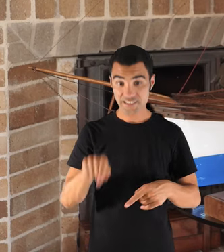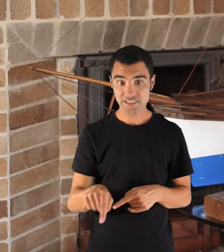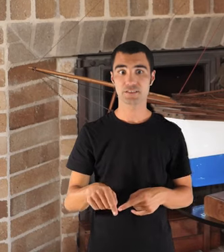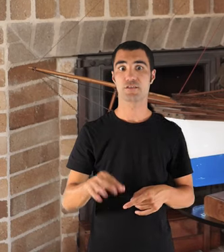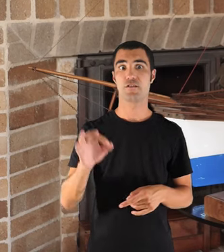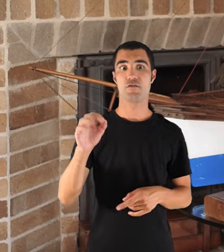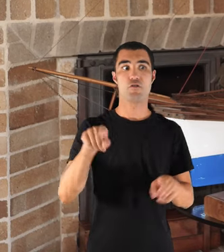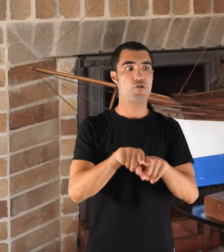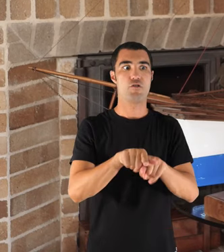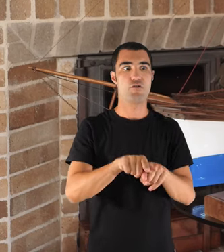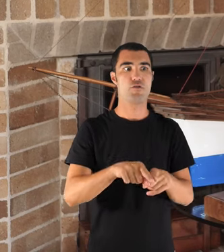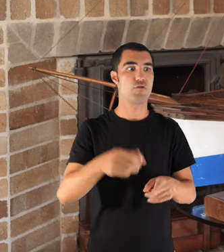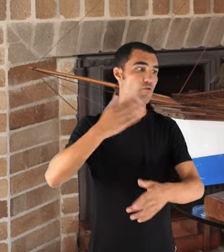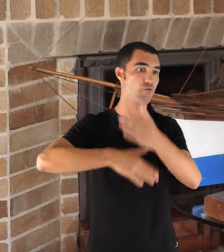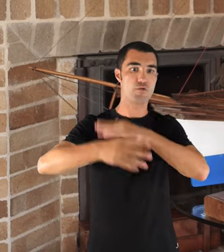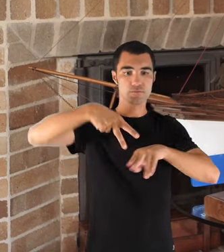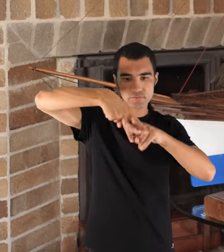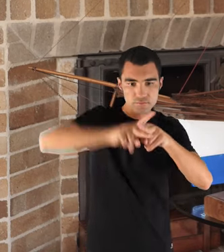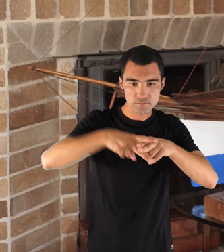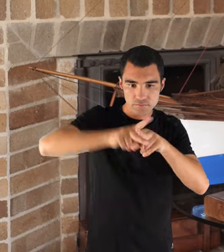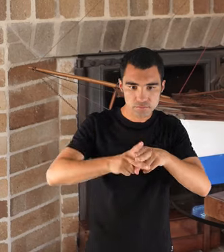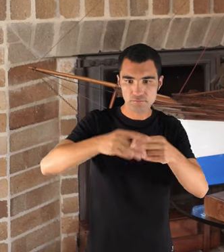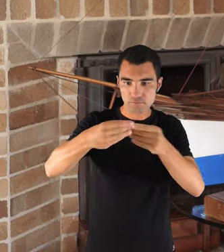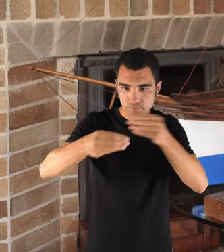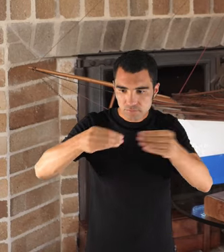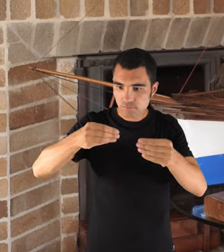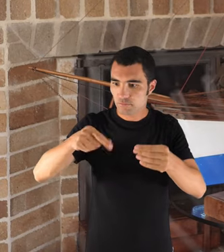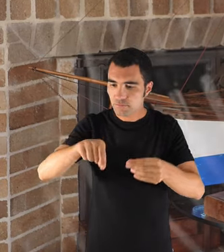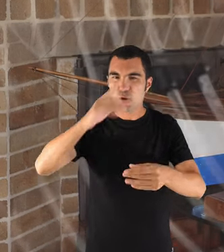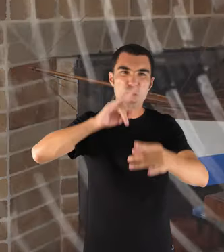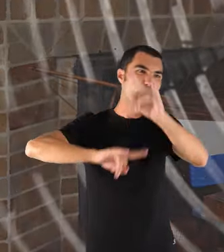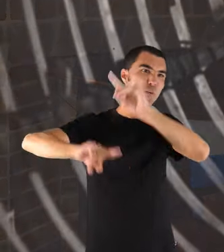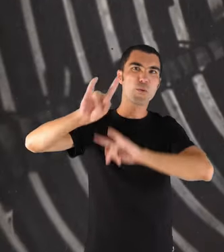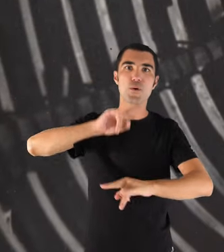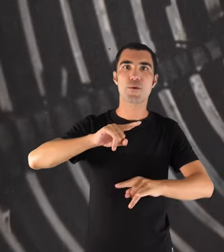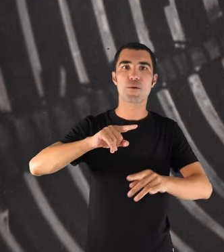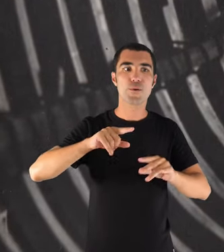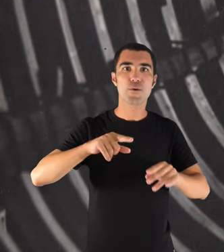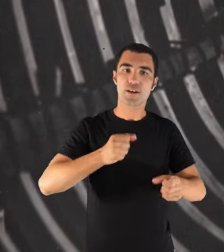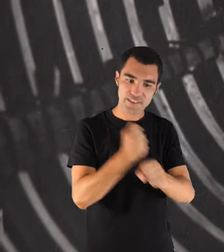per veure com se feia aquesta feina, seria bo que se conservassin.